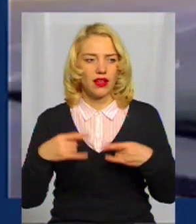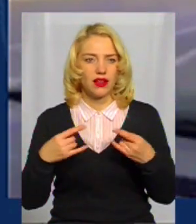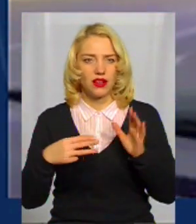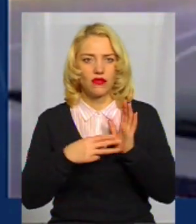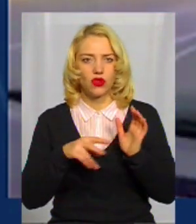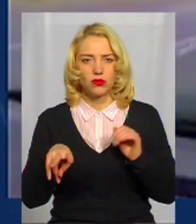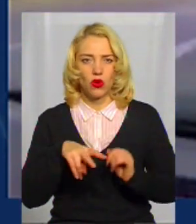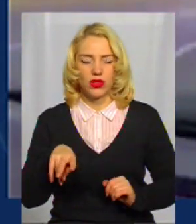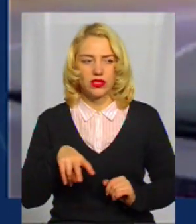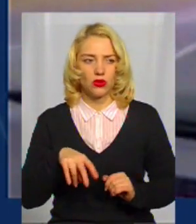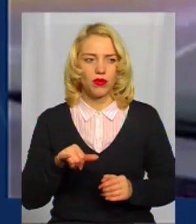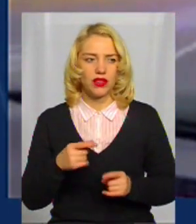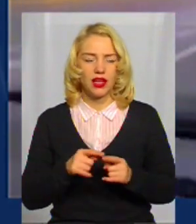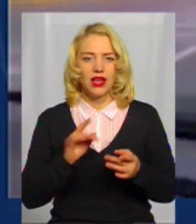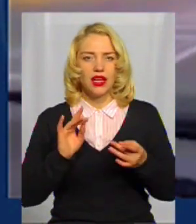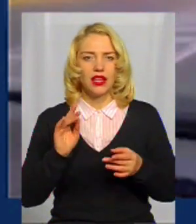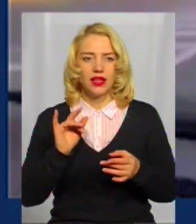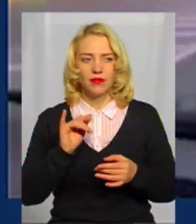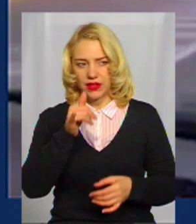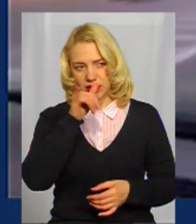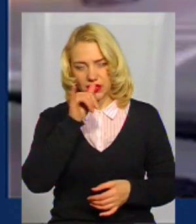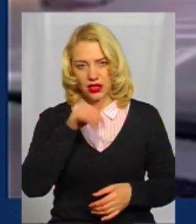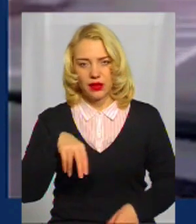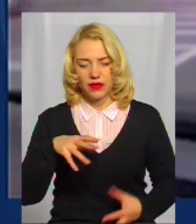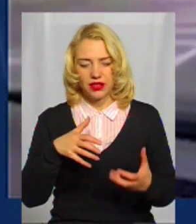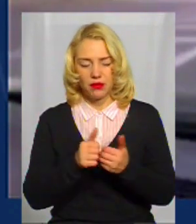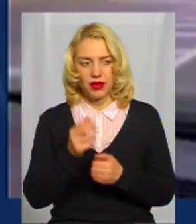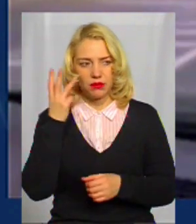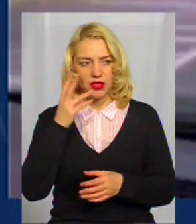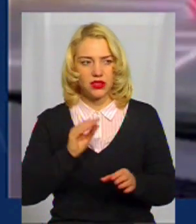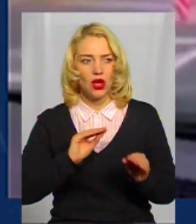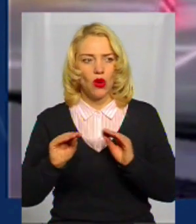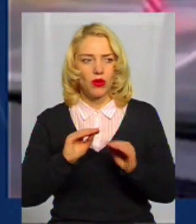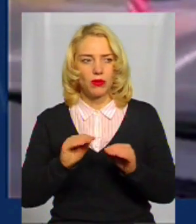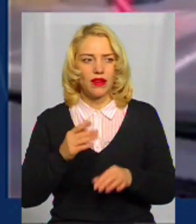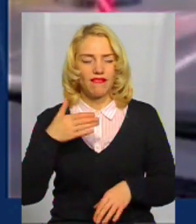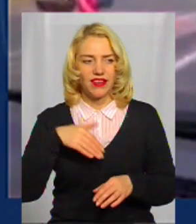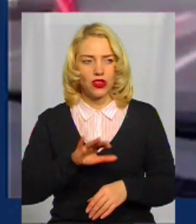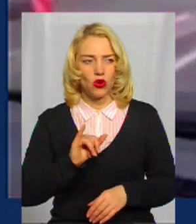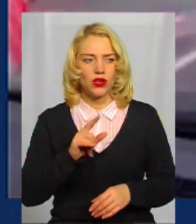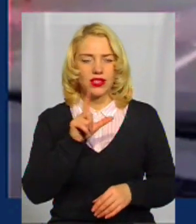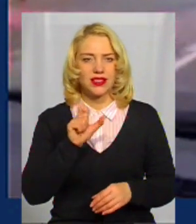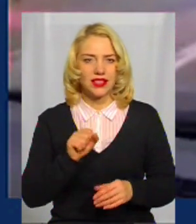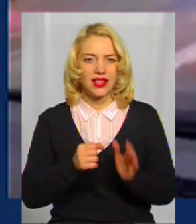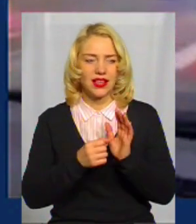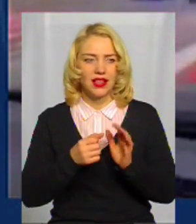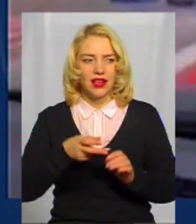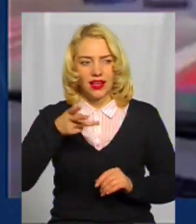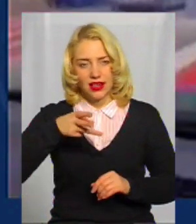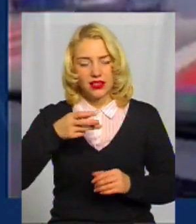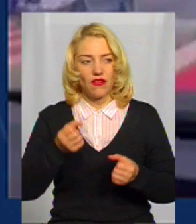8 листопада у інстаграмі ДТП Хмельницького опублікували відео з реєстратора. Як бачимо,